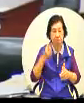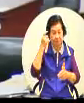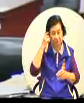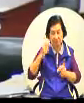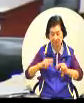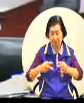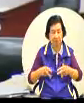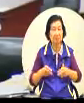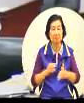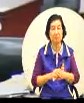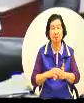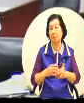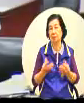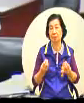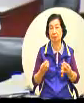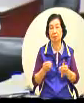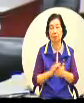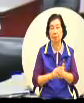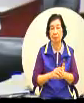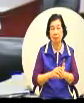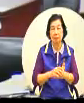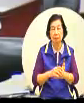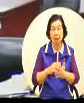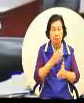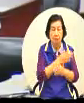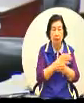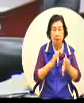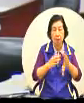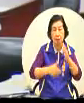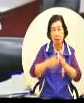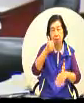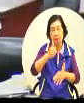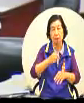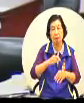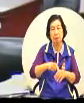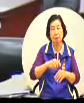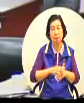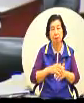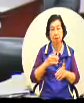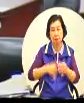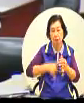有机会在中央党部或者是呢跟总统